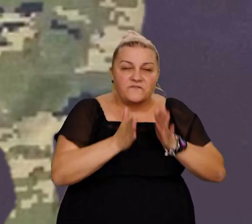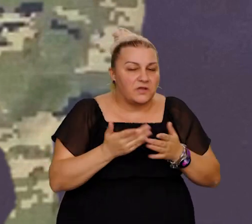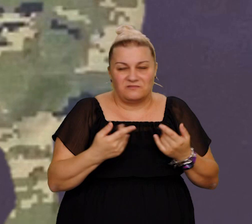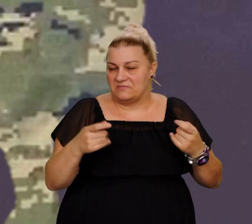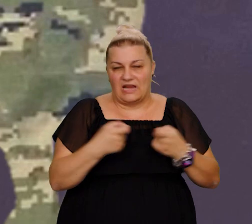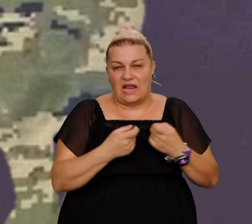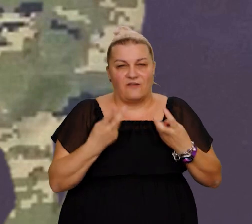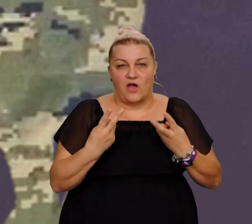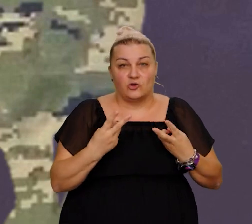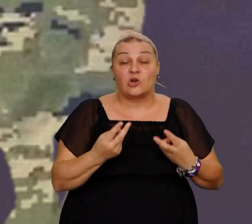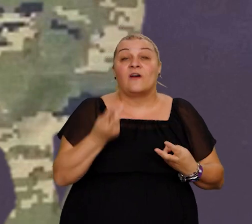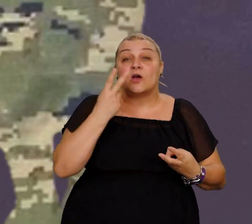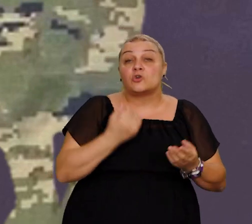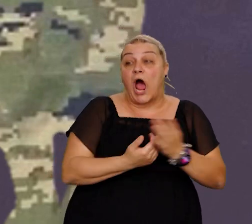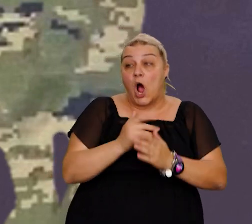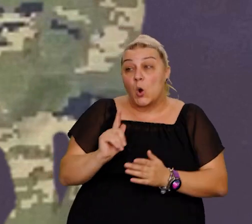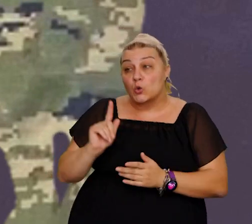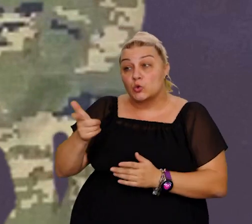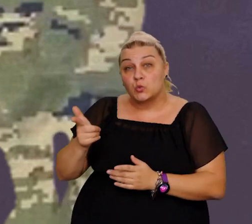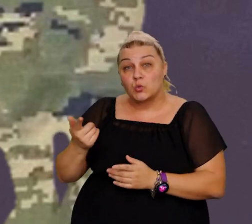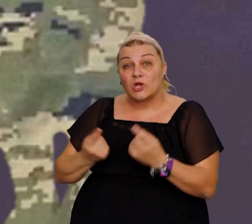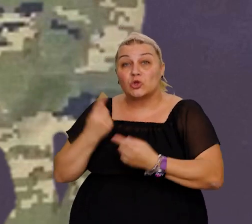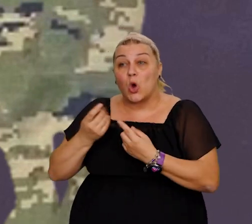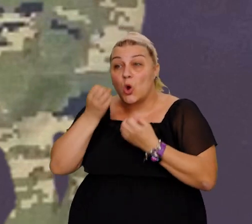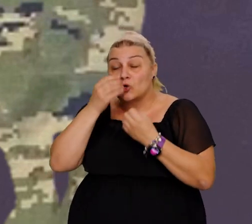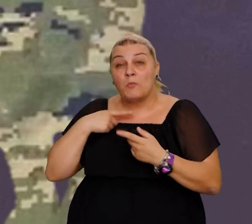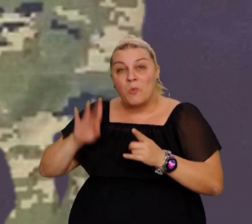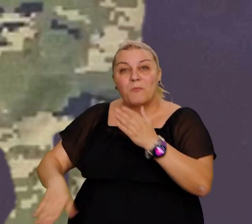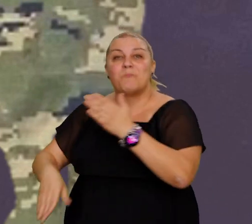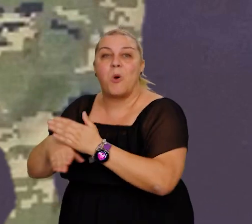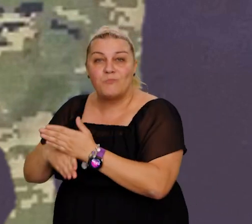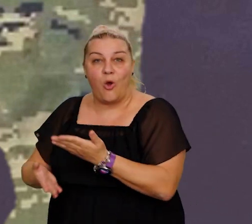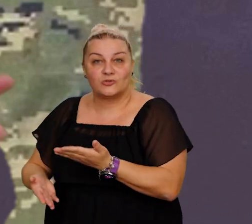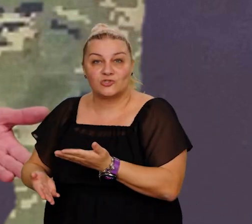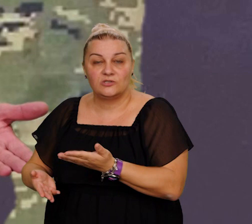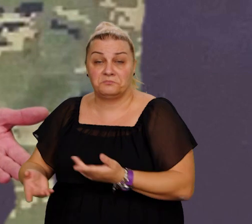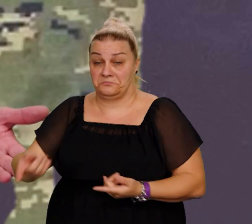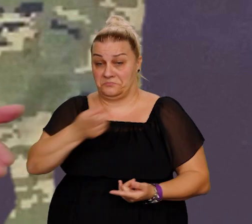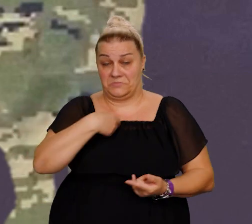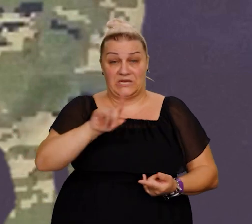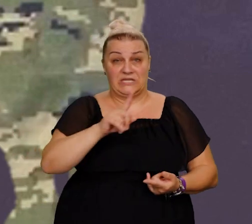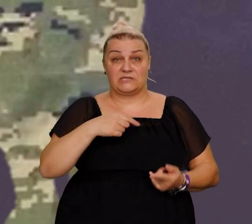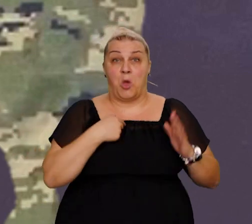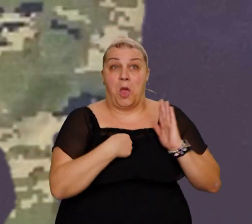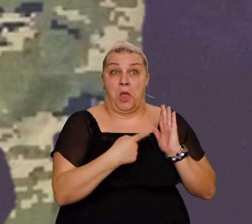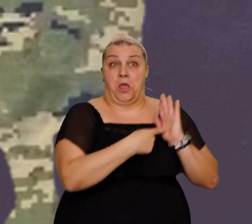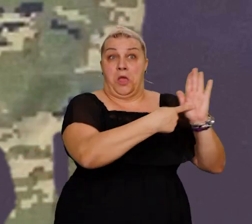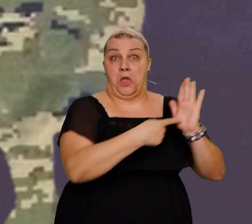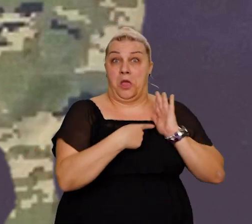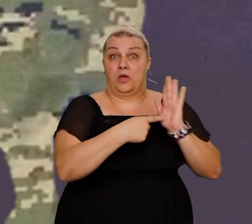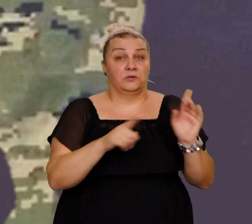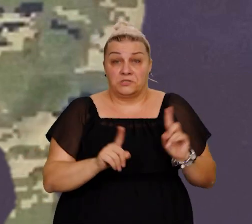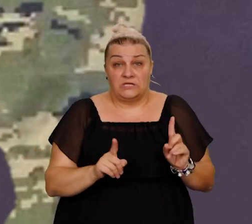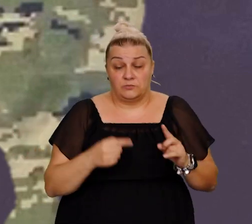porijeklu, kad je neko drugi u nevolji, mi mu trebali pomoć. Mi smo se tako ponašali. Nismo uopće isticali da smo mi ti, nisu Hrvati isticali da su oni ti. Oni su